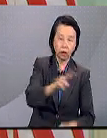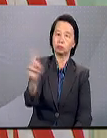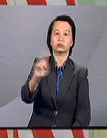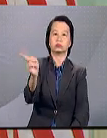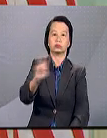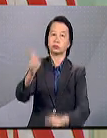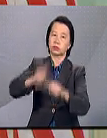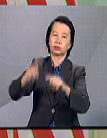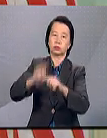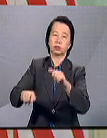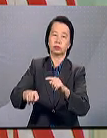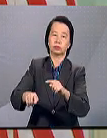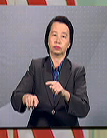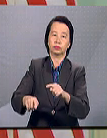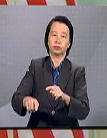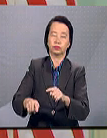Petugas